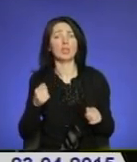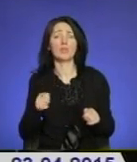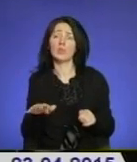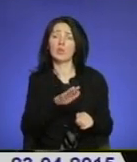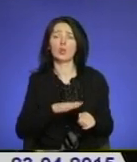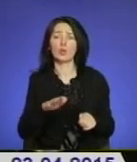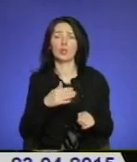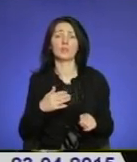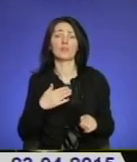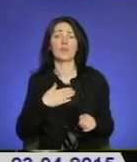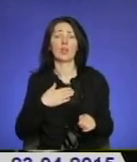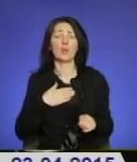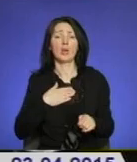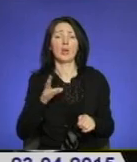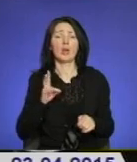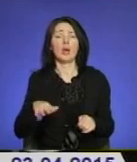на території